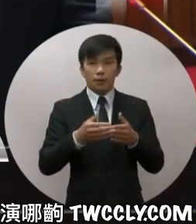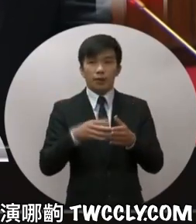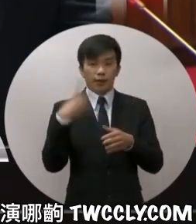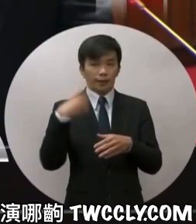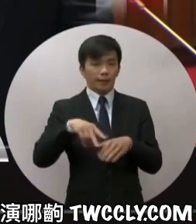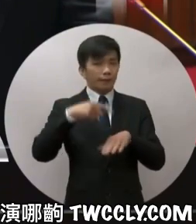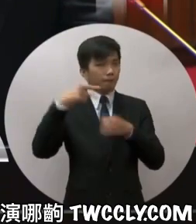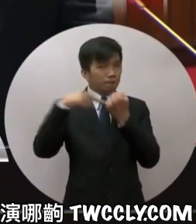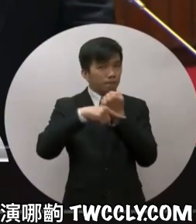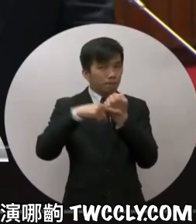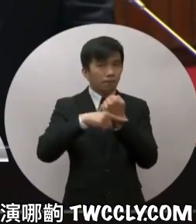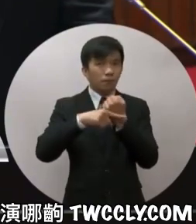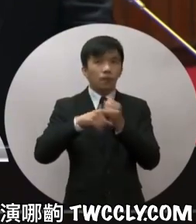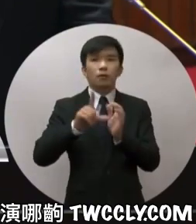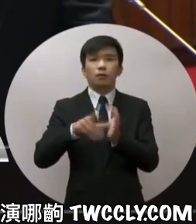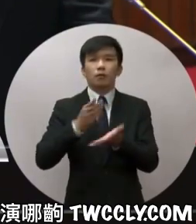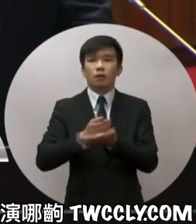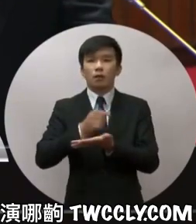新定義把相關